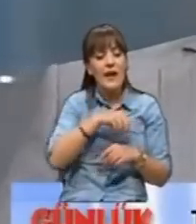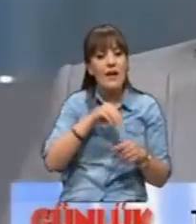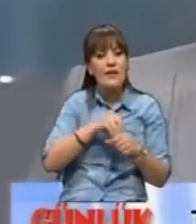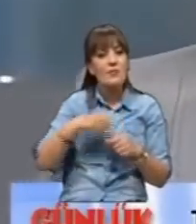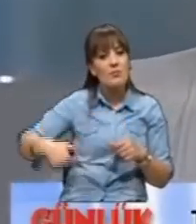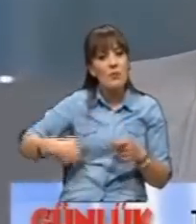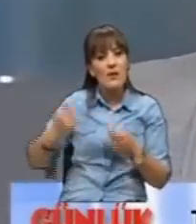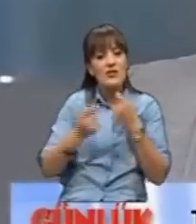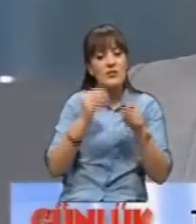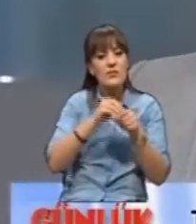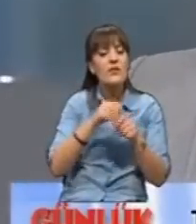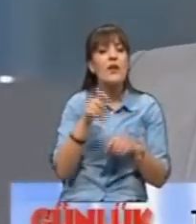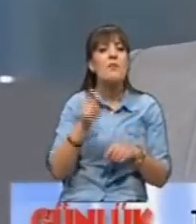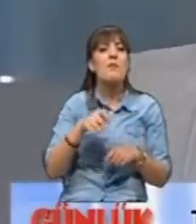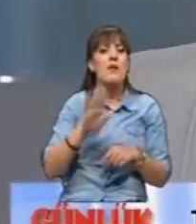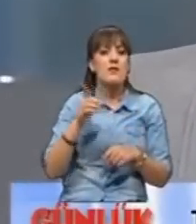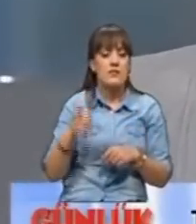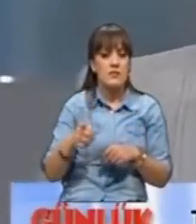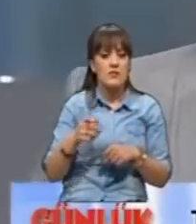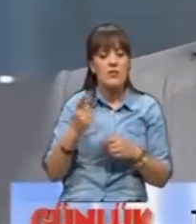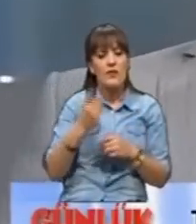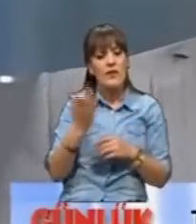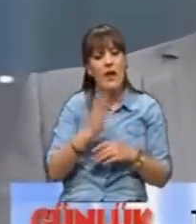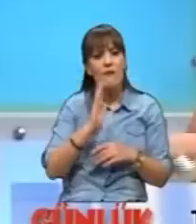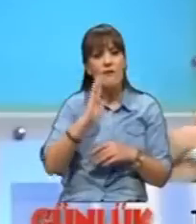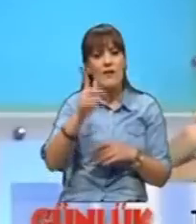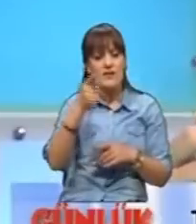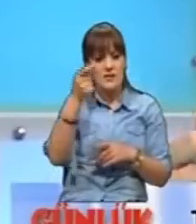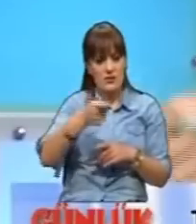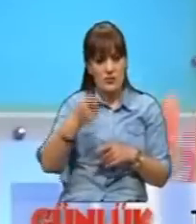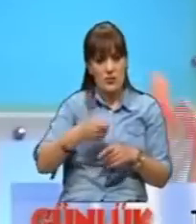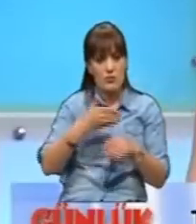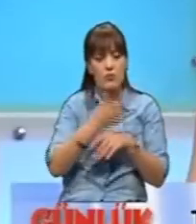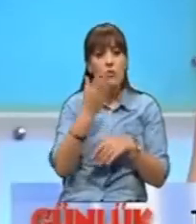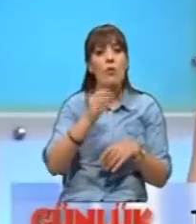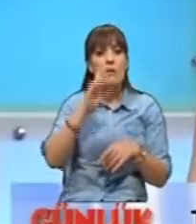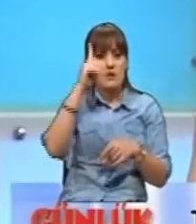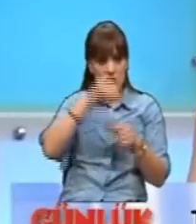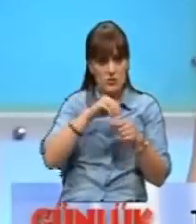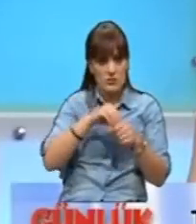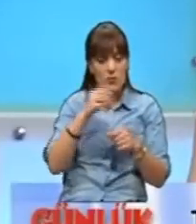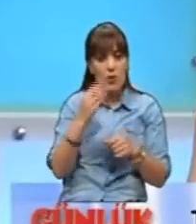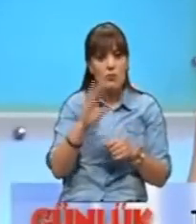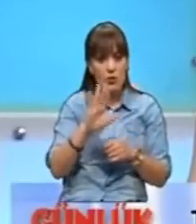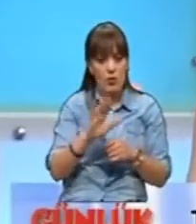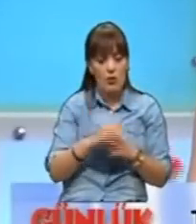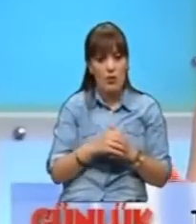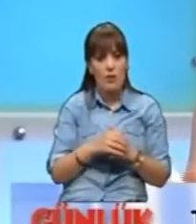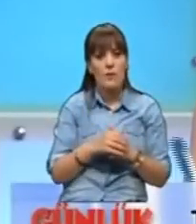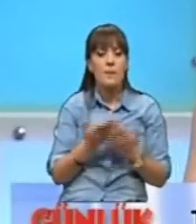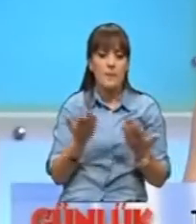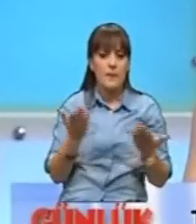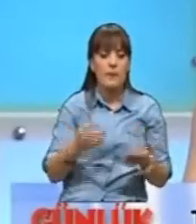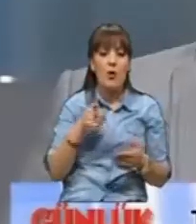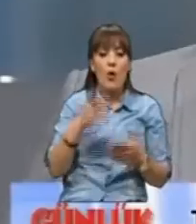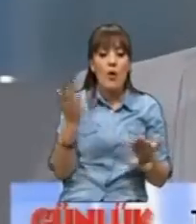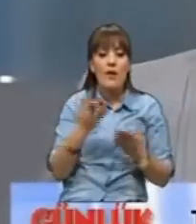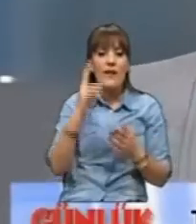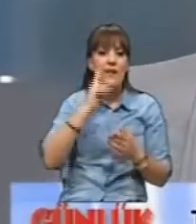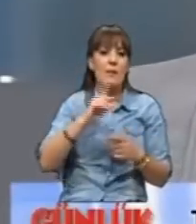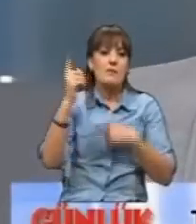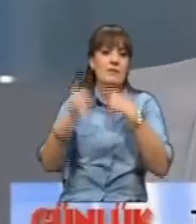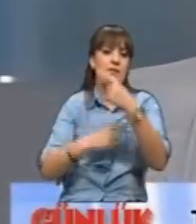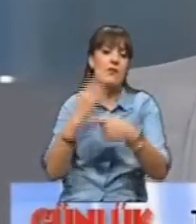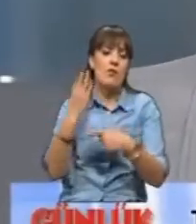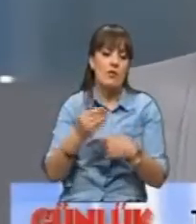şeyleri yapamaz. Hı hı. Bundan şimdi, daha fazlası şartlar mümkün olmadığı için mi gerçekleşebilir? Tabii tabii. Yani, tabii. Ancak o kadarını temizliyor.